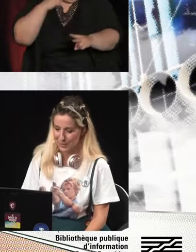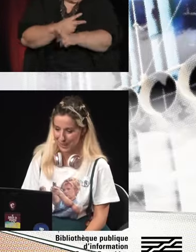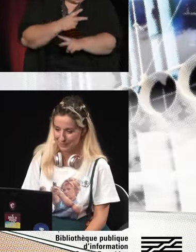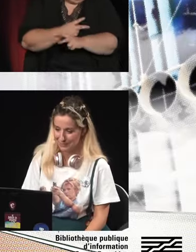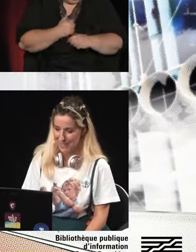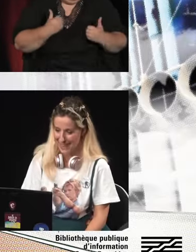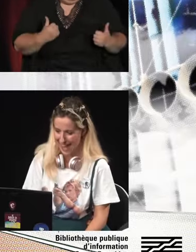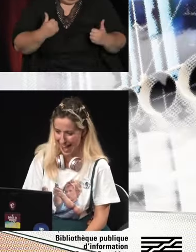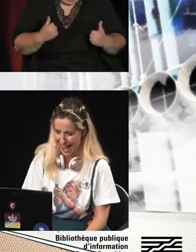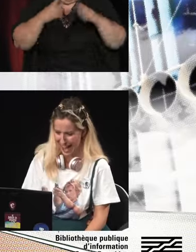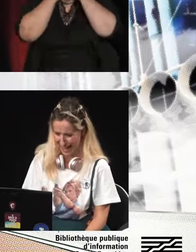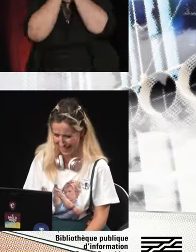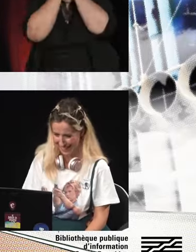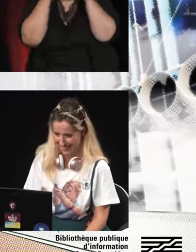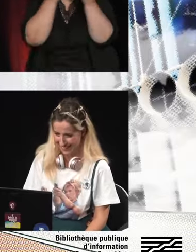Super.